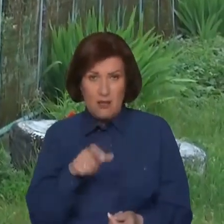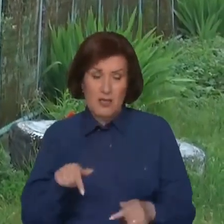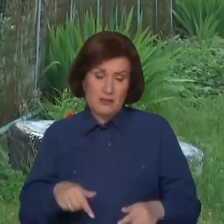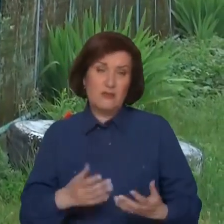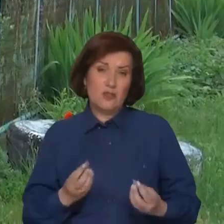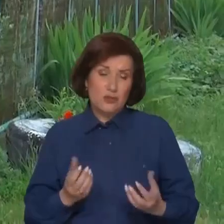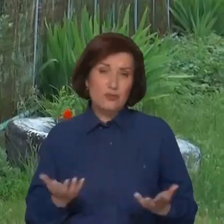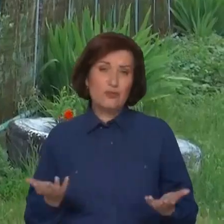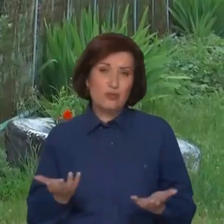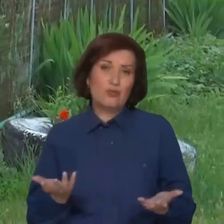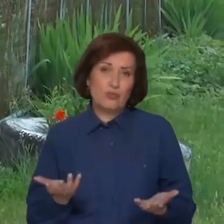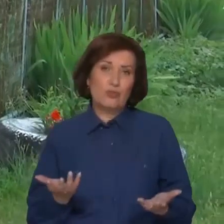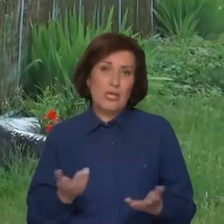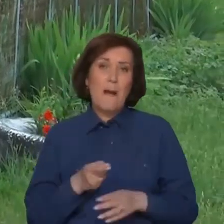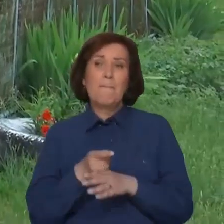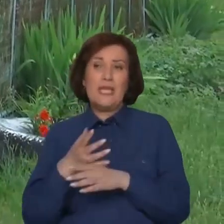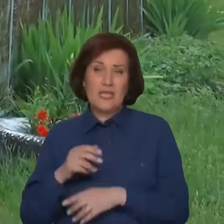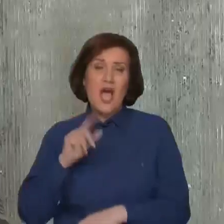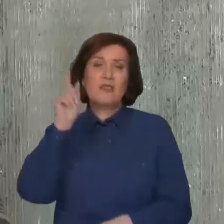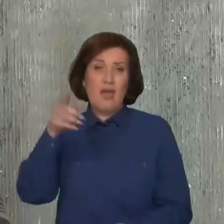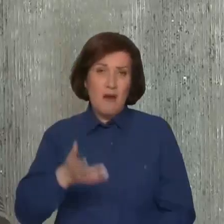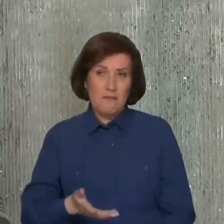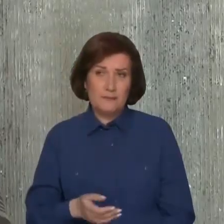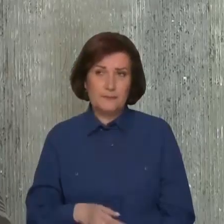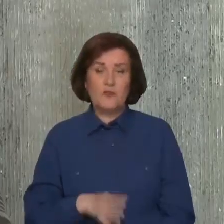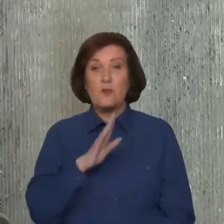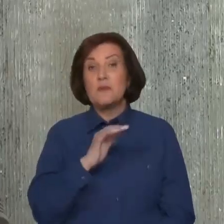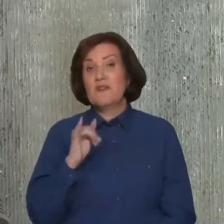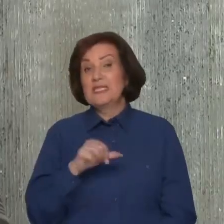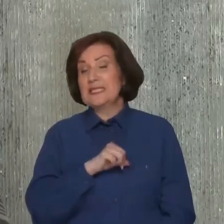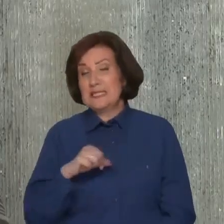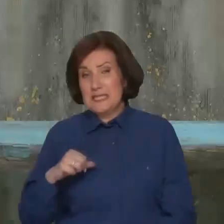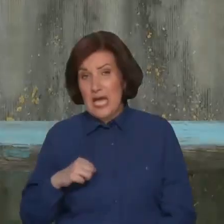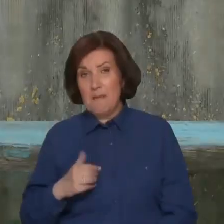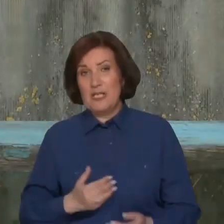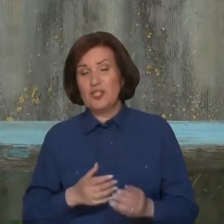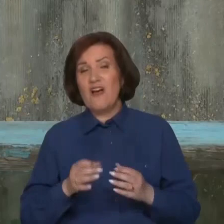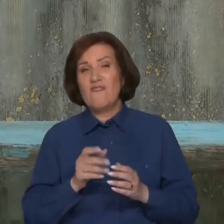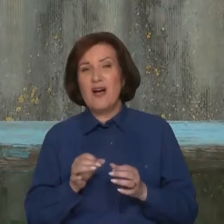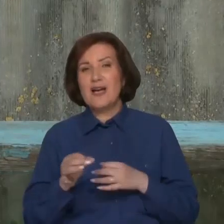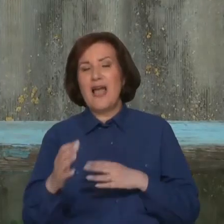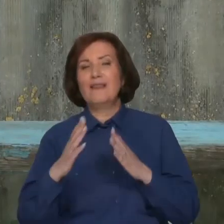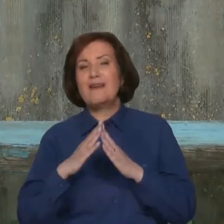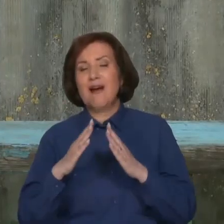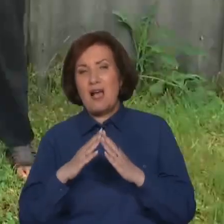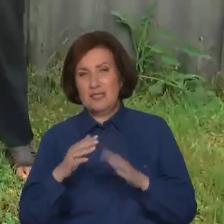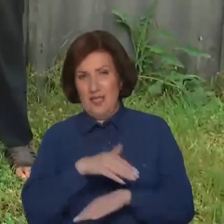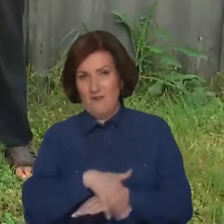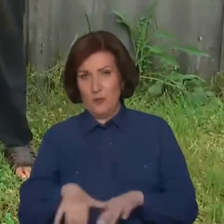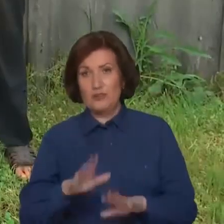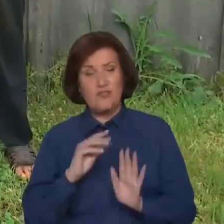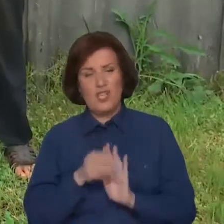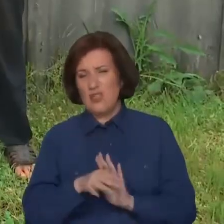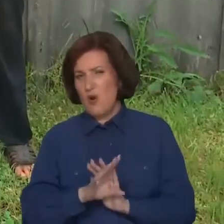еще, как это, мину кидают, а там же... Володимир Іванович сам мешкає в крайній хаті на цій вулиці. Чоловік говорить, що вже